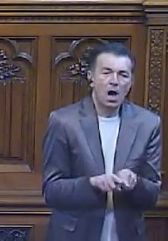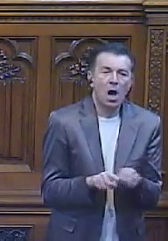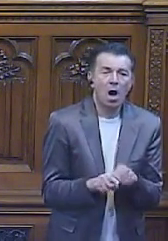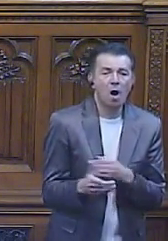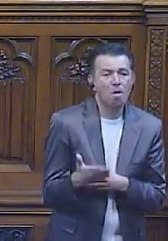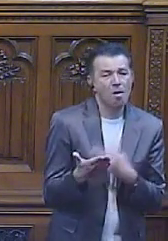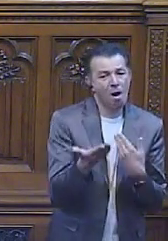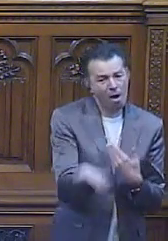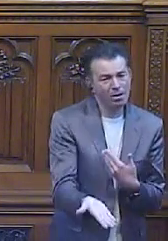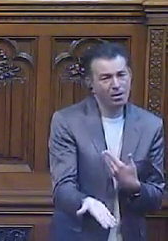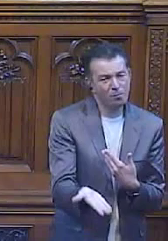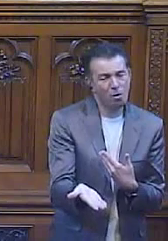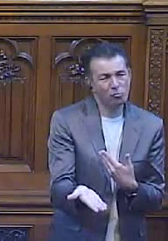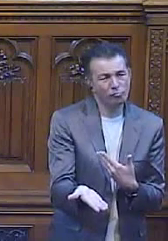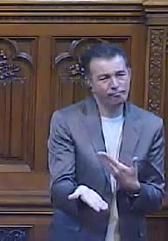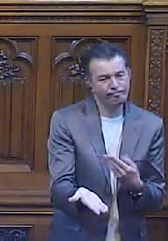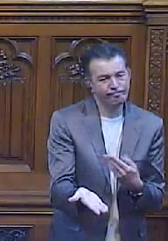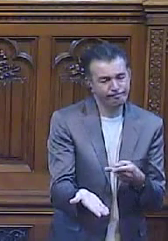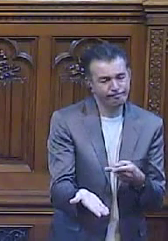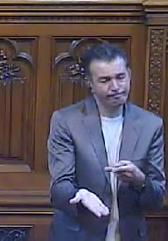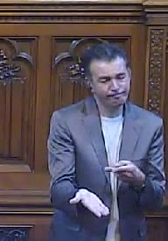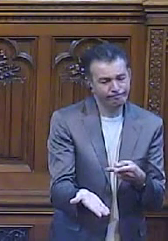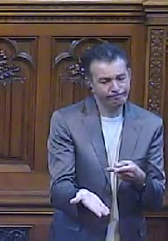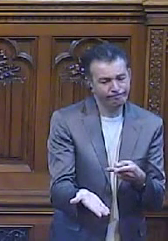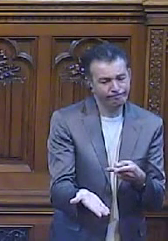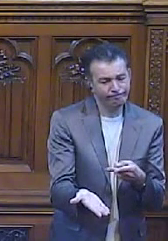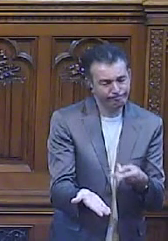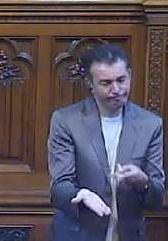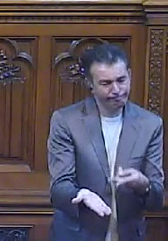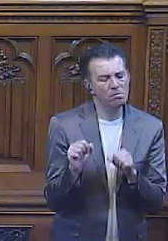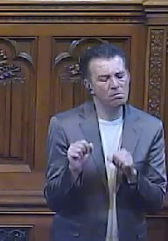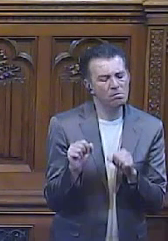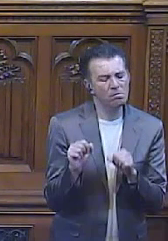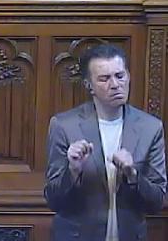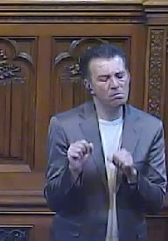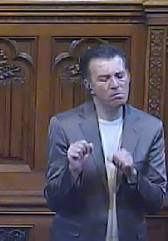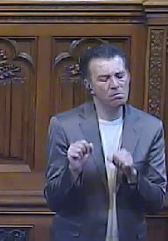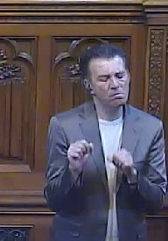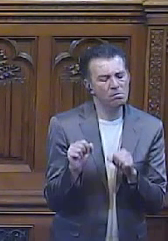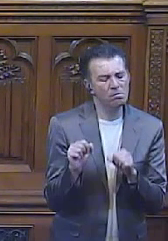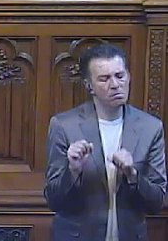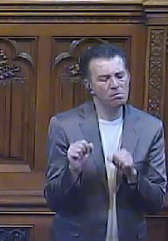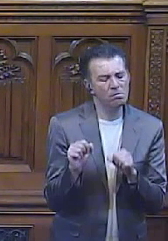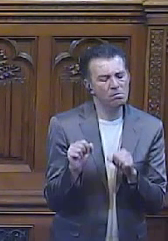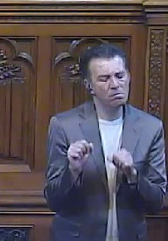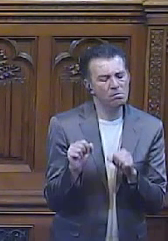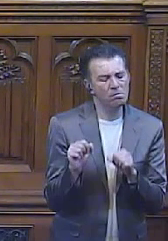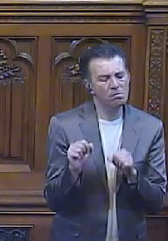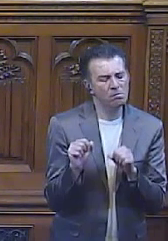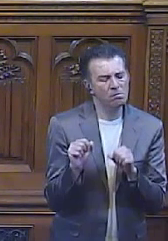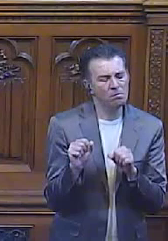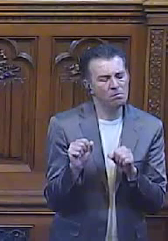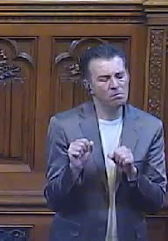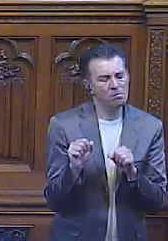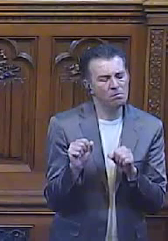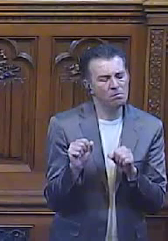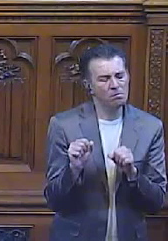zu reichen, dass sie arbeiten können, dass sie eine Chance erhalten, dass es eine Zukunft